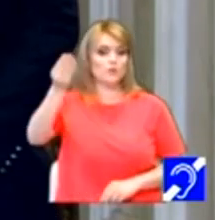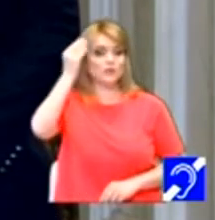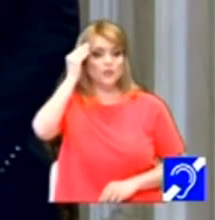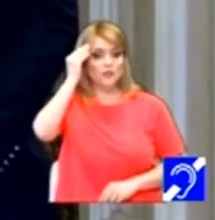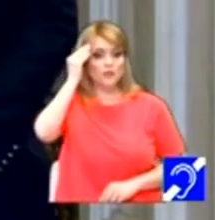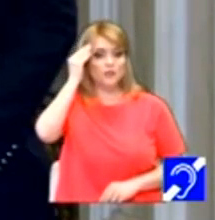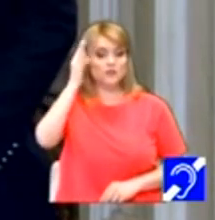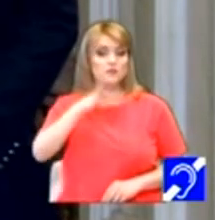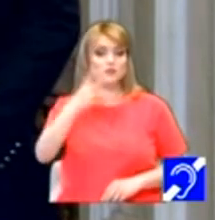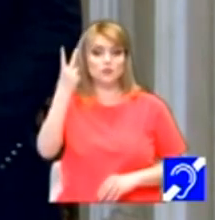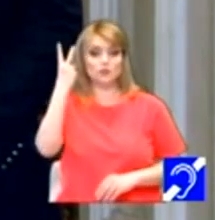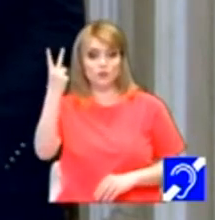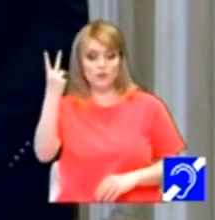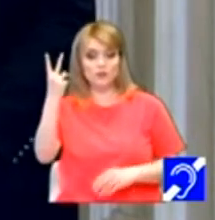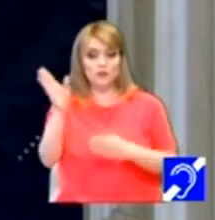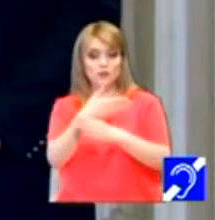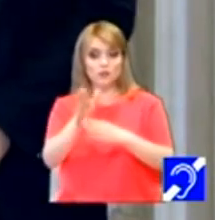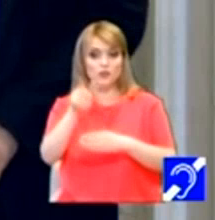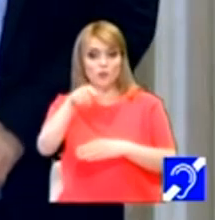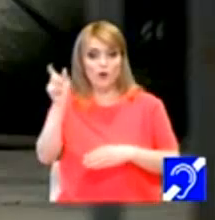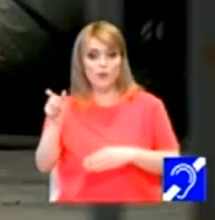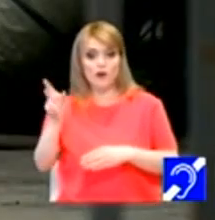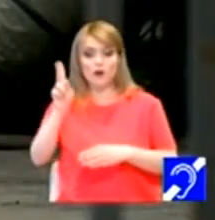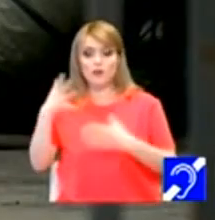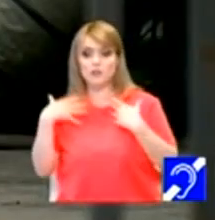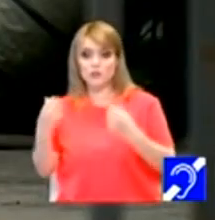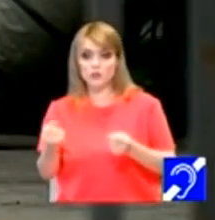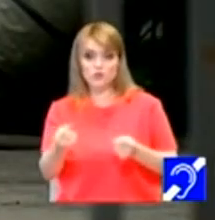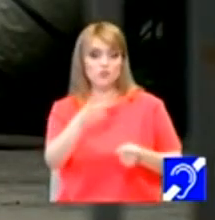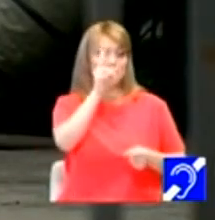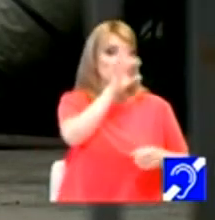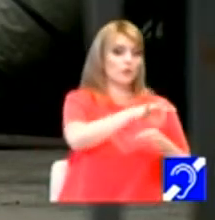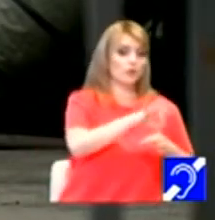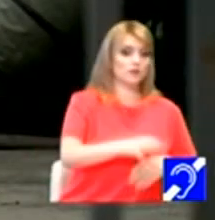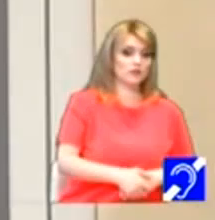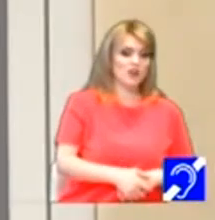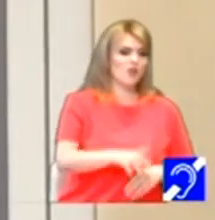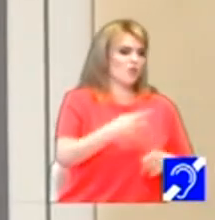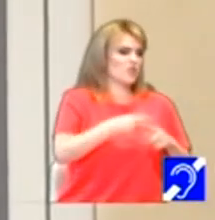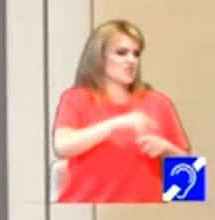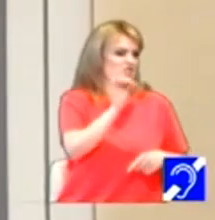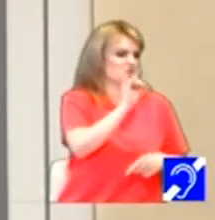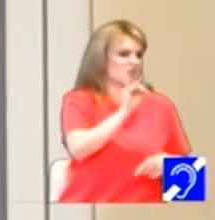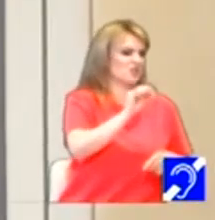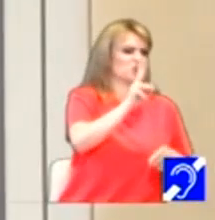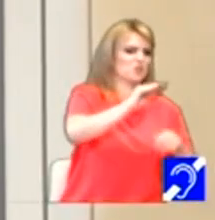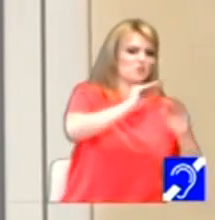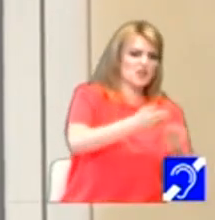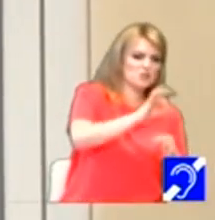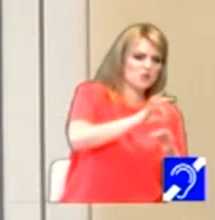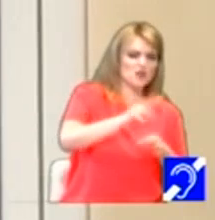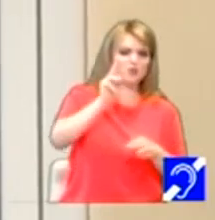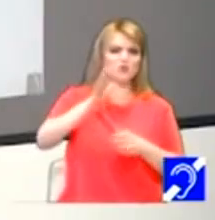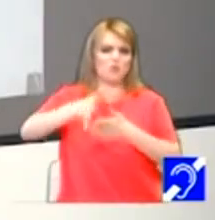două categorii de oameni. Oameni sănătoși și oameni bolnavi. Povestea asta cu asimptomatici, mai puțin simptomatici, mai